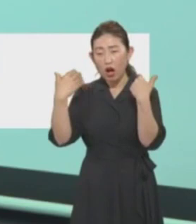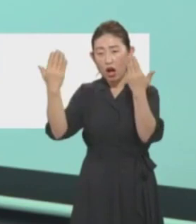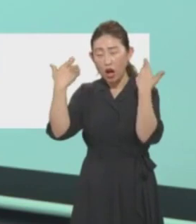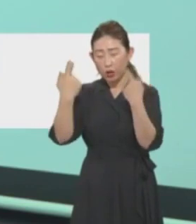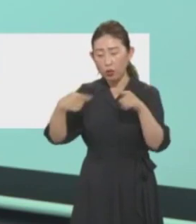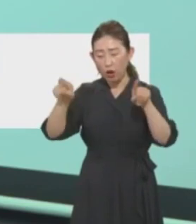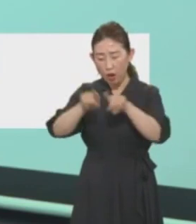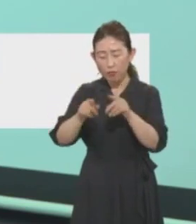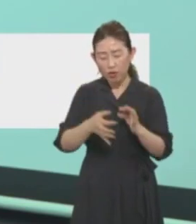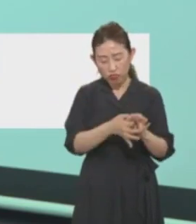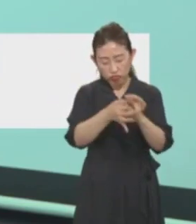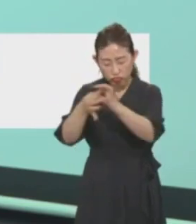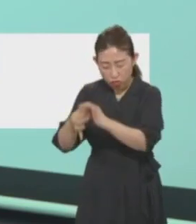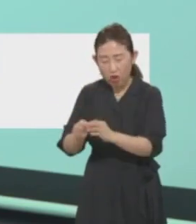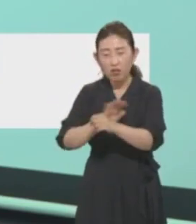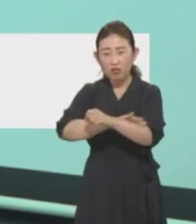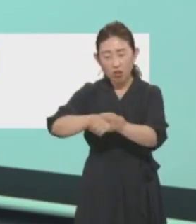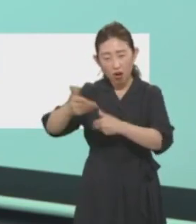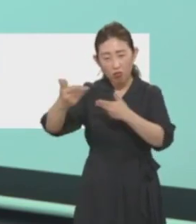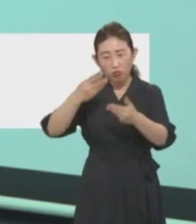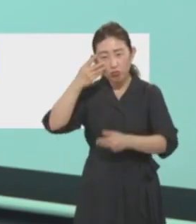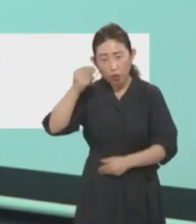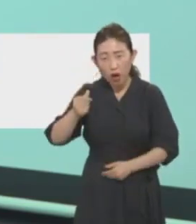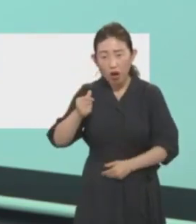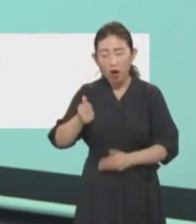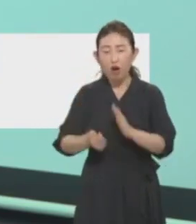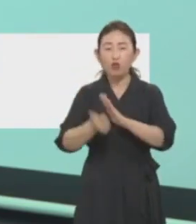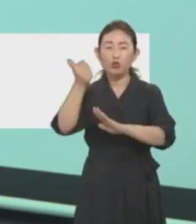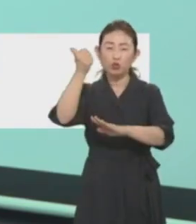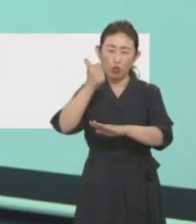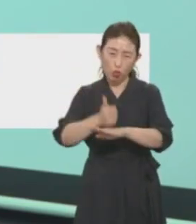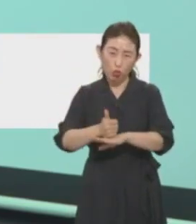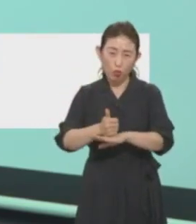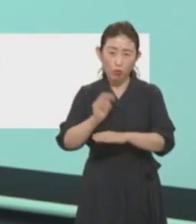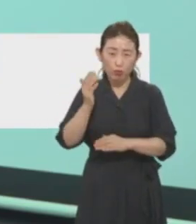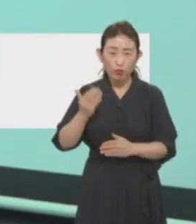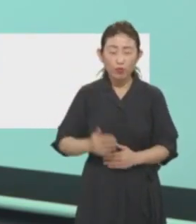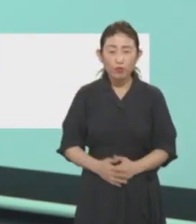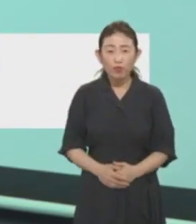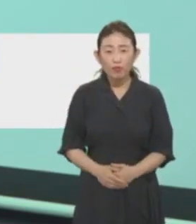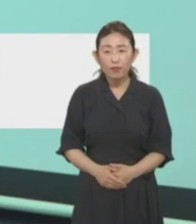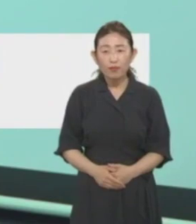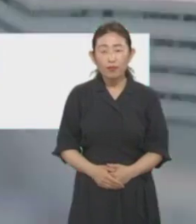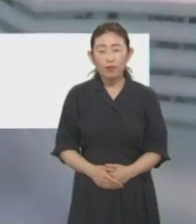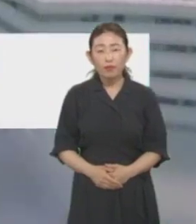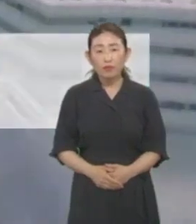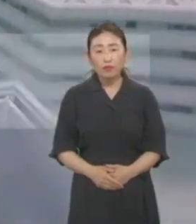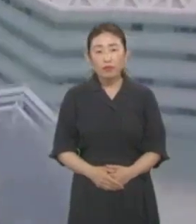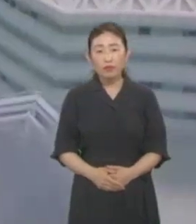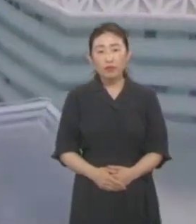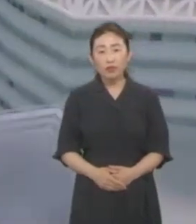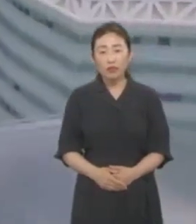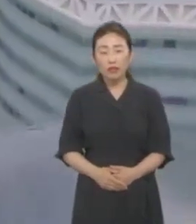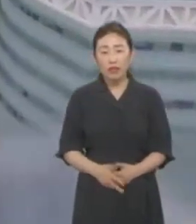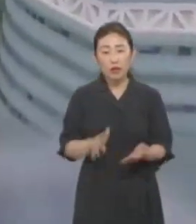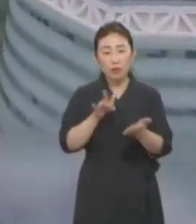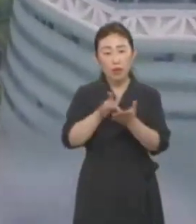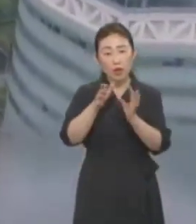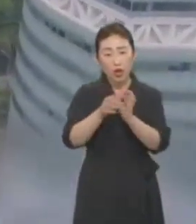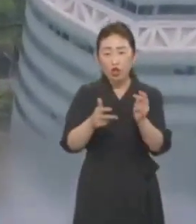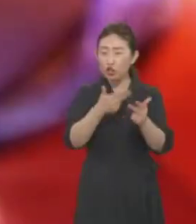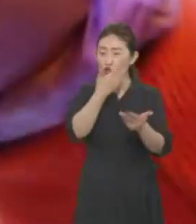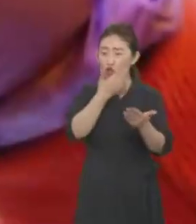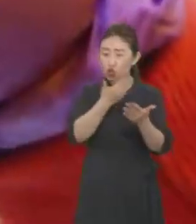저희 미래의 성공을 가름짓는 잣대라고 생각하고 있거든요. 바이오메디컬